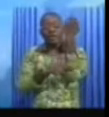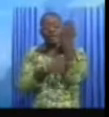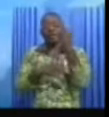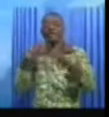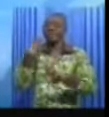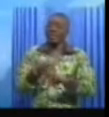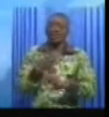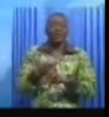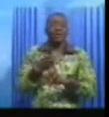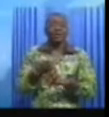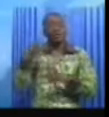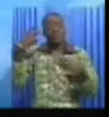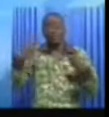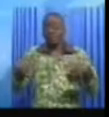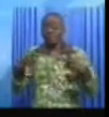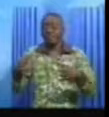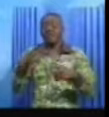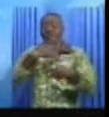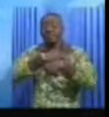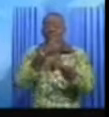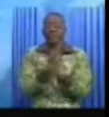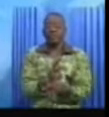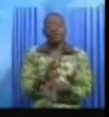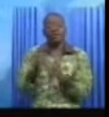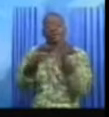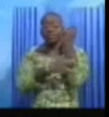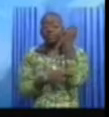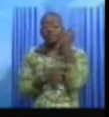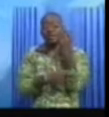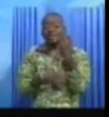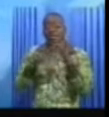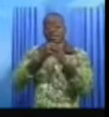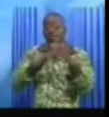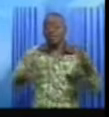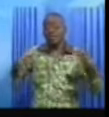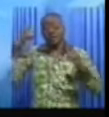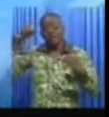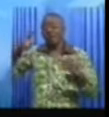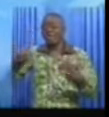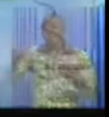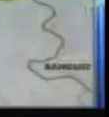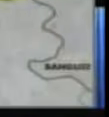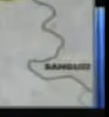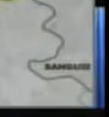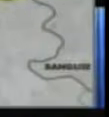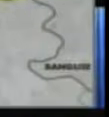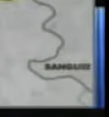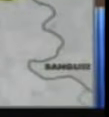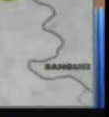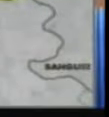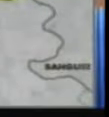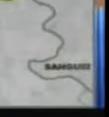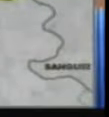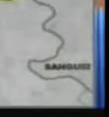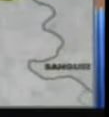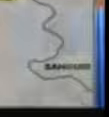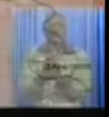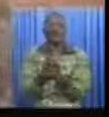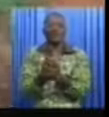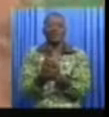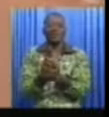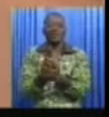d'écoulement des produits agricoles. La région est réputée comme le grenier du pays. Le point avec Evaris Kombari.